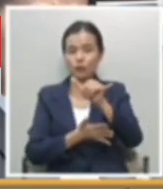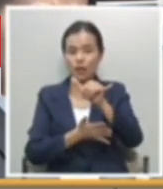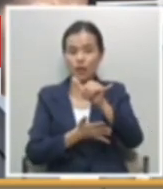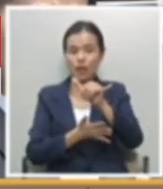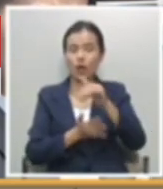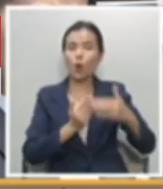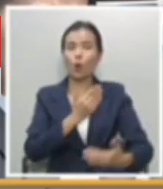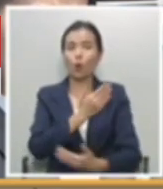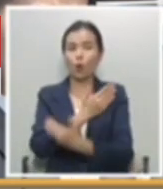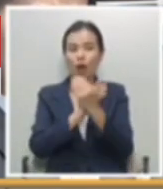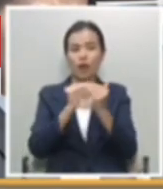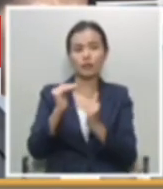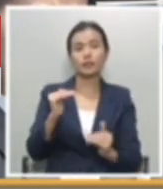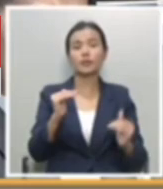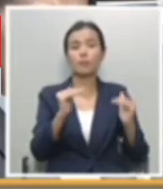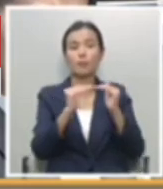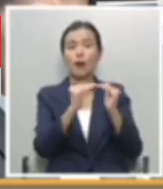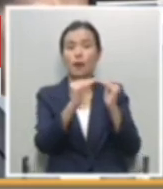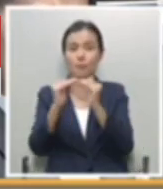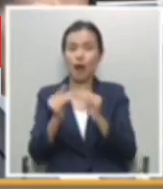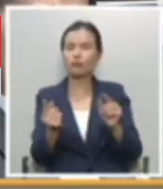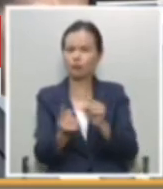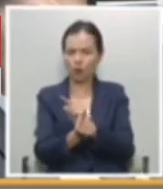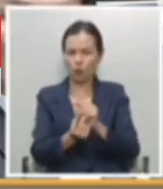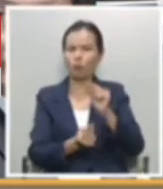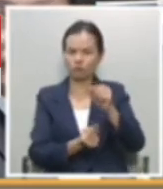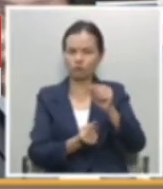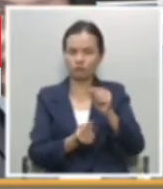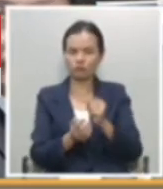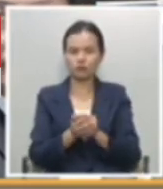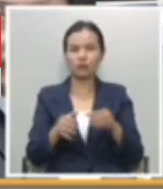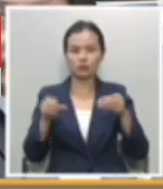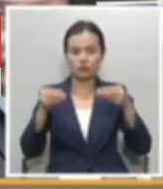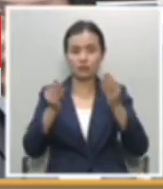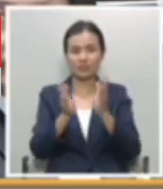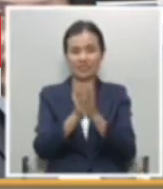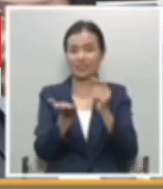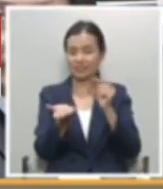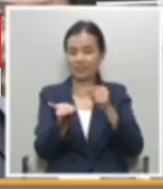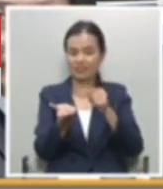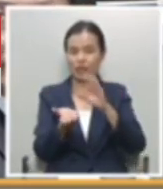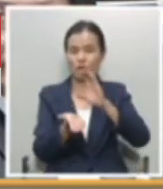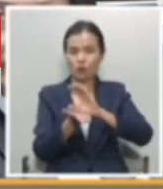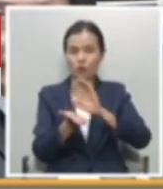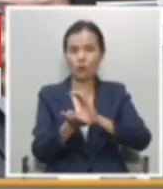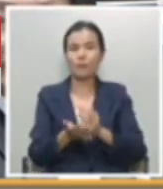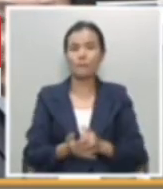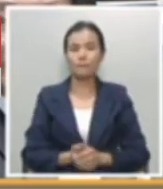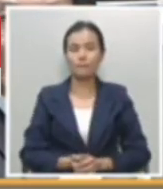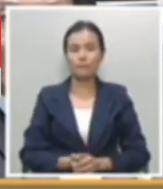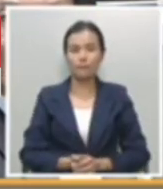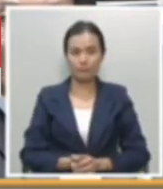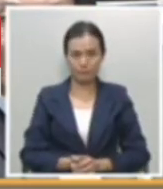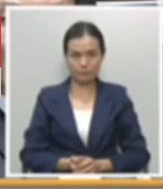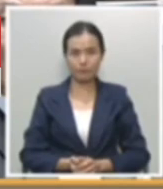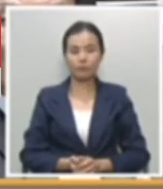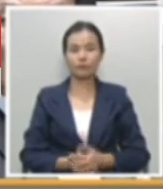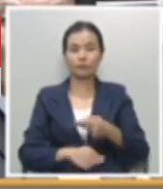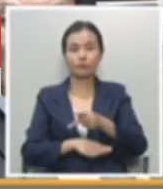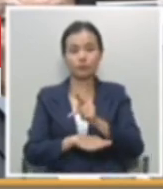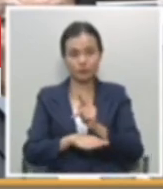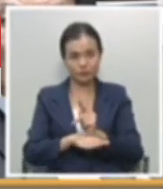โอกาสและความเสมอภาคทางสังคมเล่มนี้ครับเล่มนี้แหละครับนี่เล่มงบประมาณโดยสังเขปท่านประธานที่เคาร